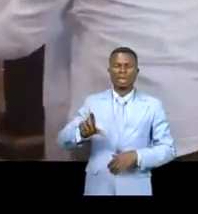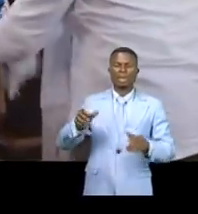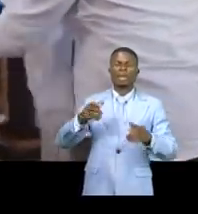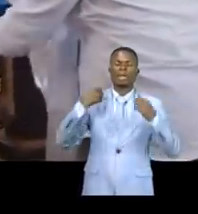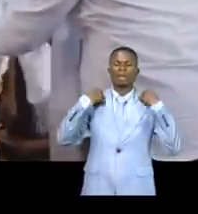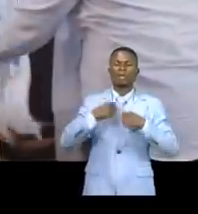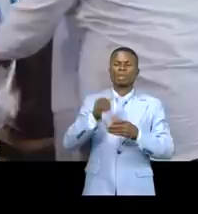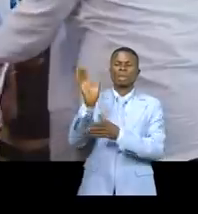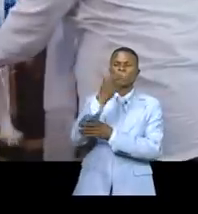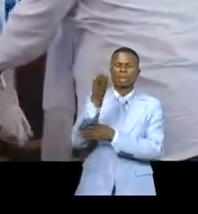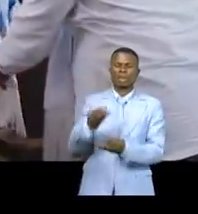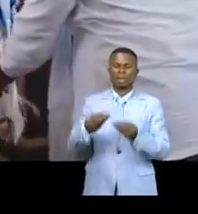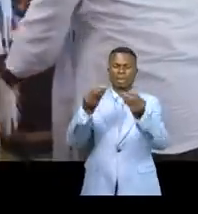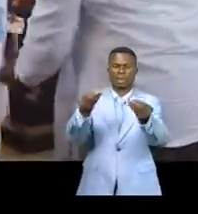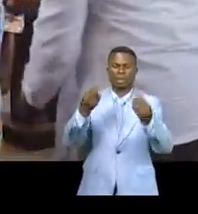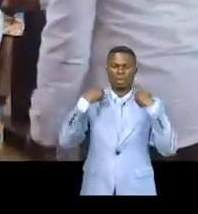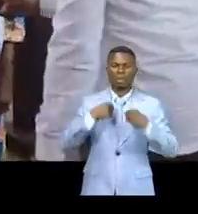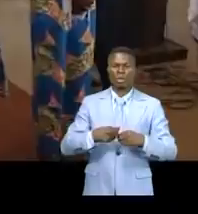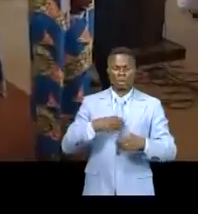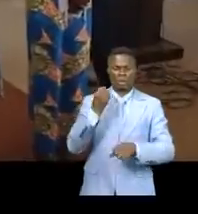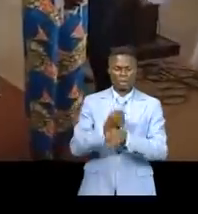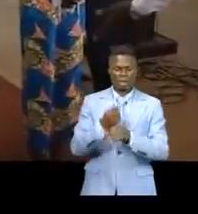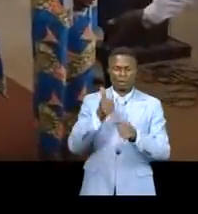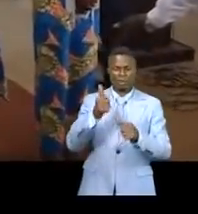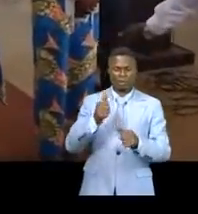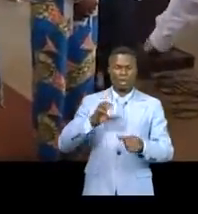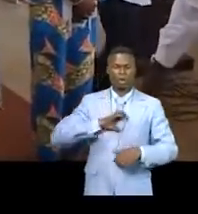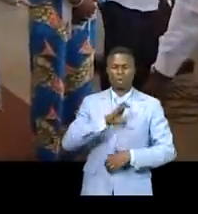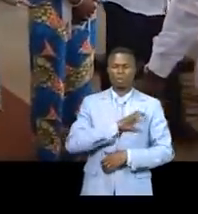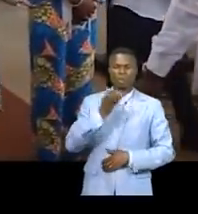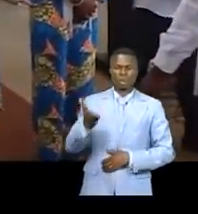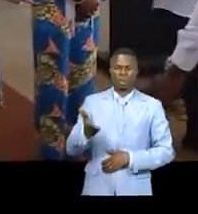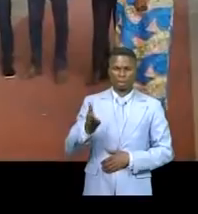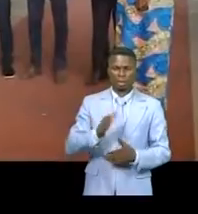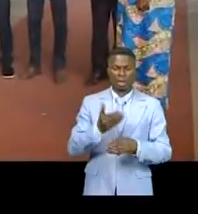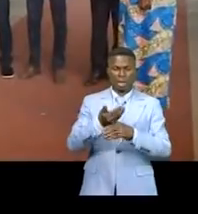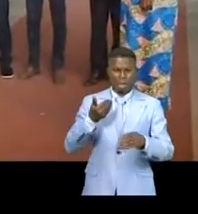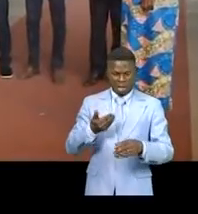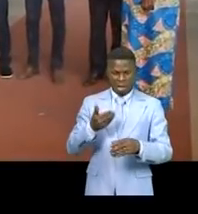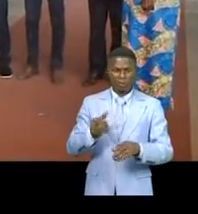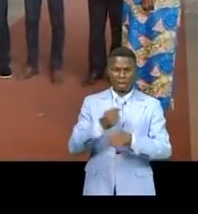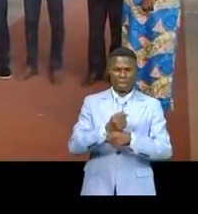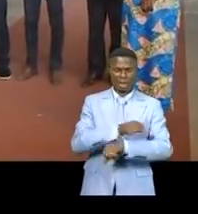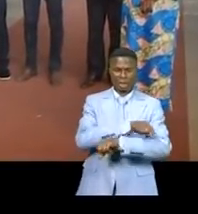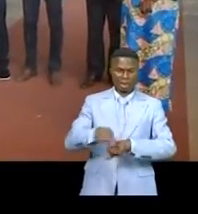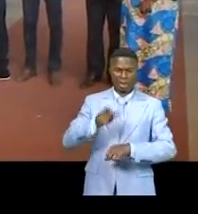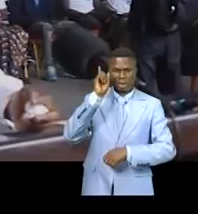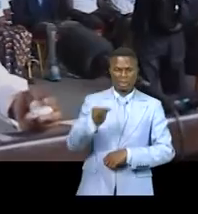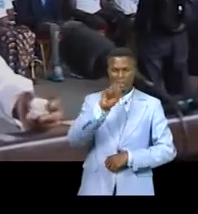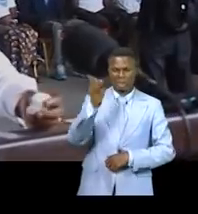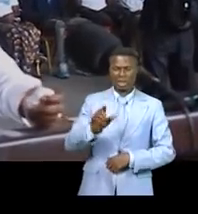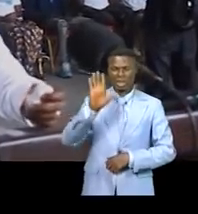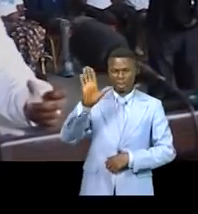du parti lui ont été remis pour mener à bon port son comité. Avant cette installation, 135 sectionnaires